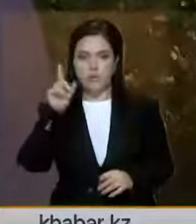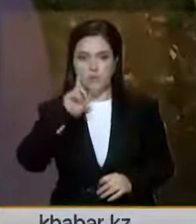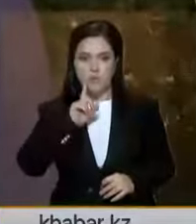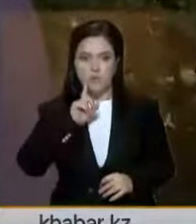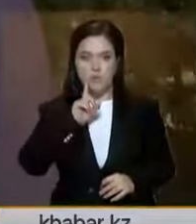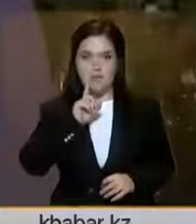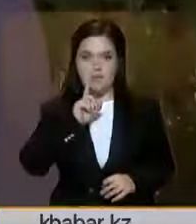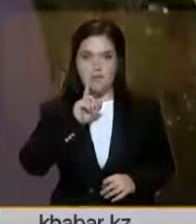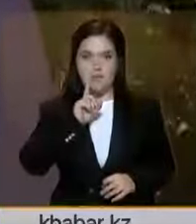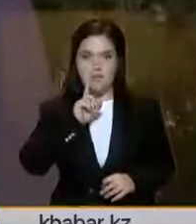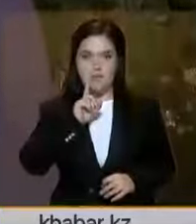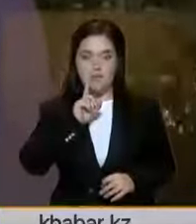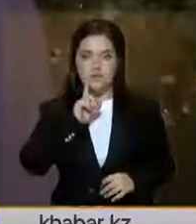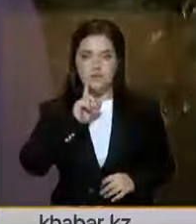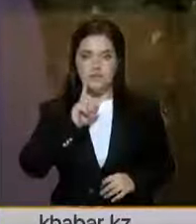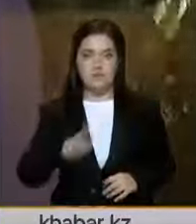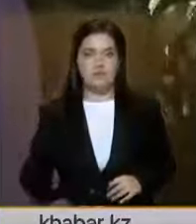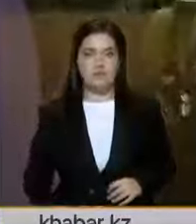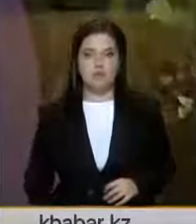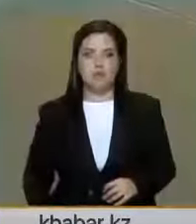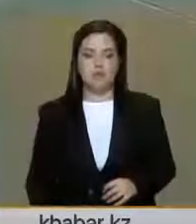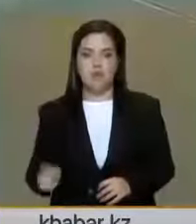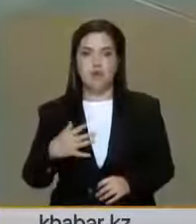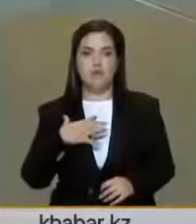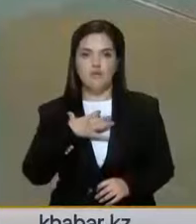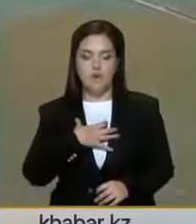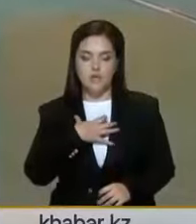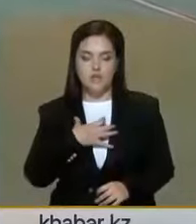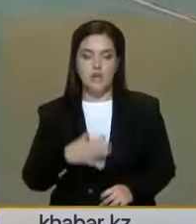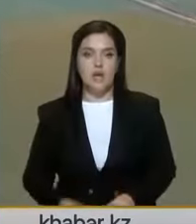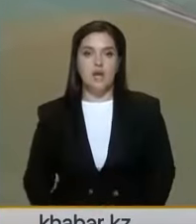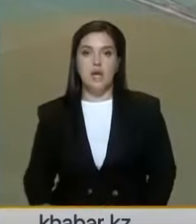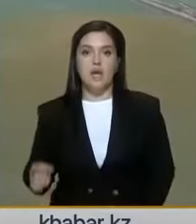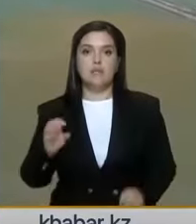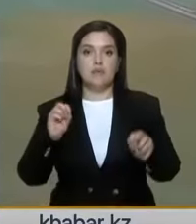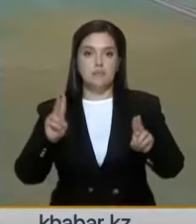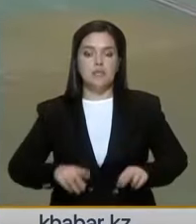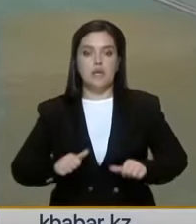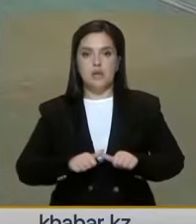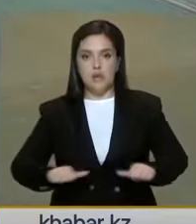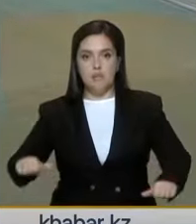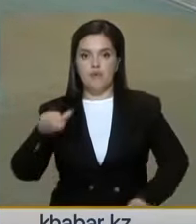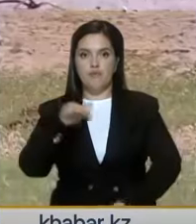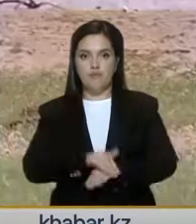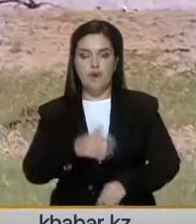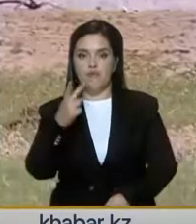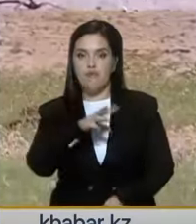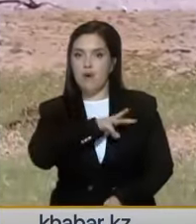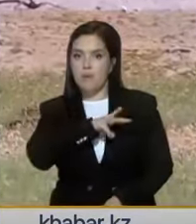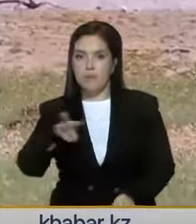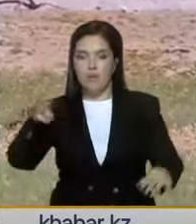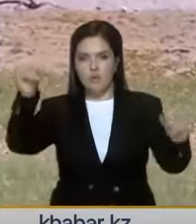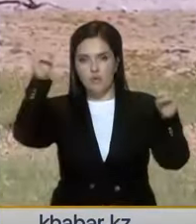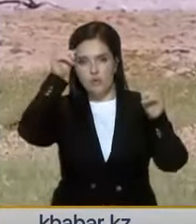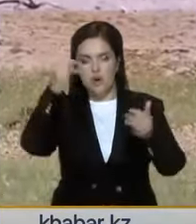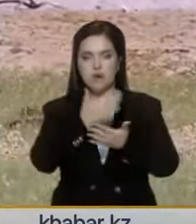более длинные деньги. Да? Оно важно для всех. Напомню, специальная комиссия выявила 2 миллиона голов крупного и